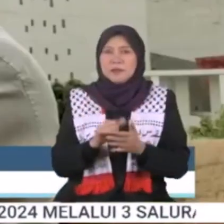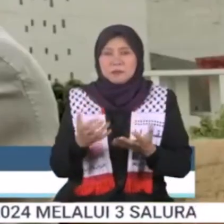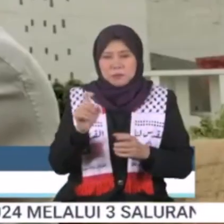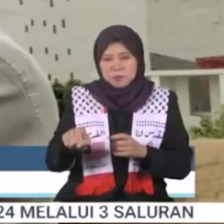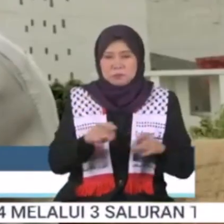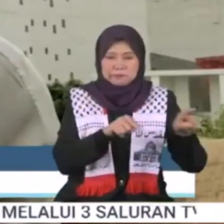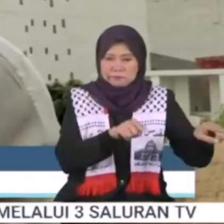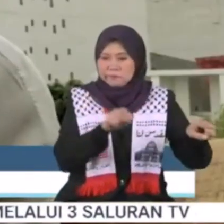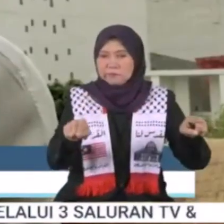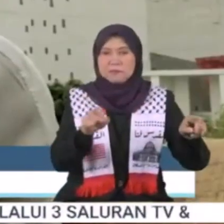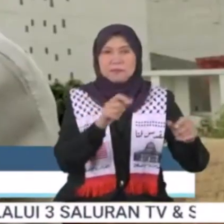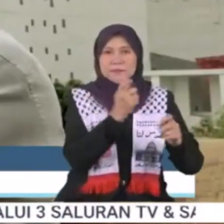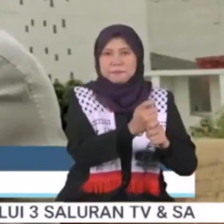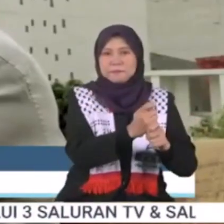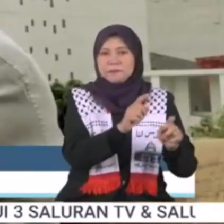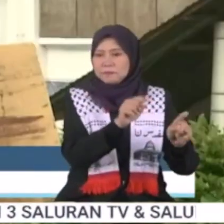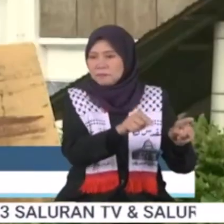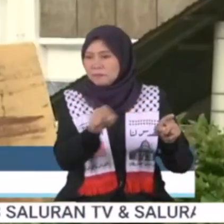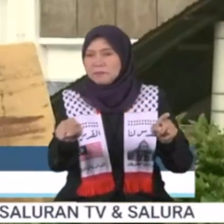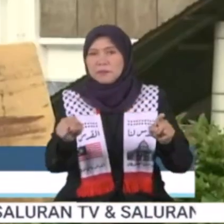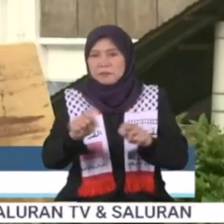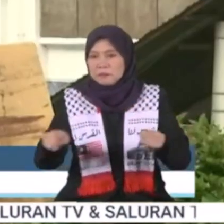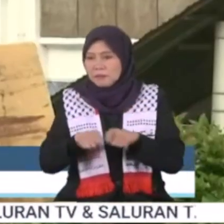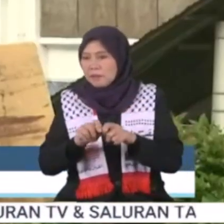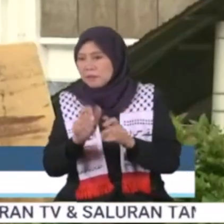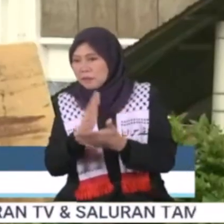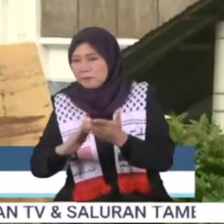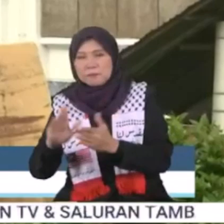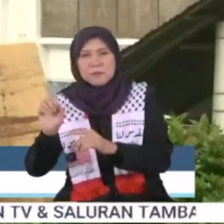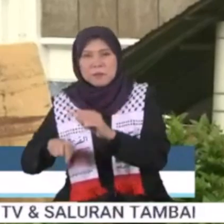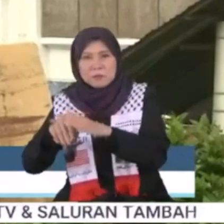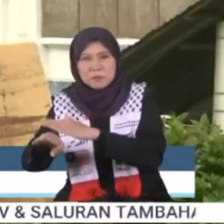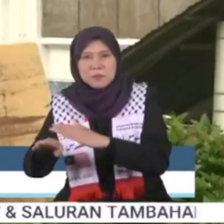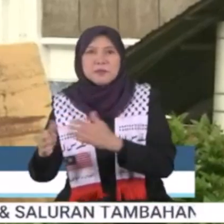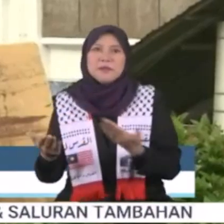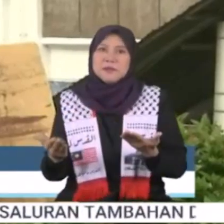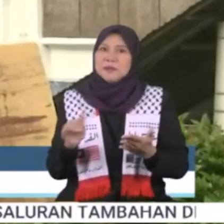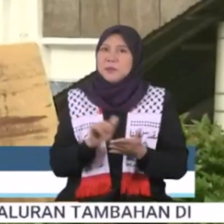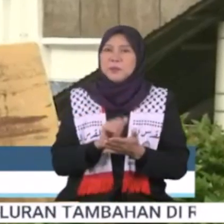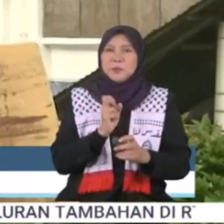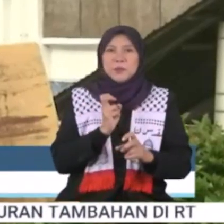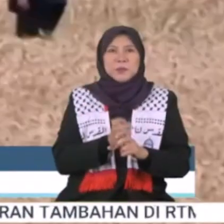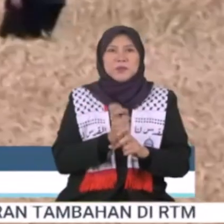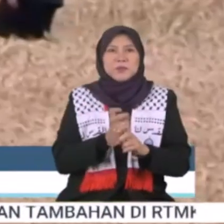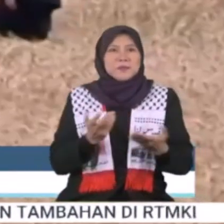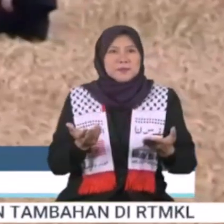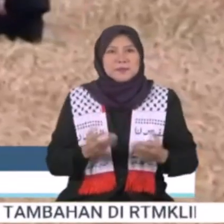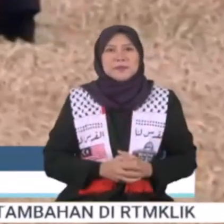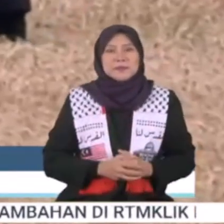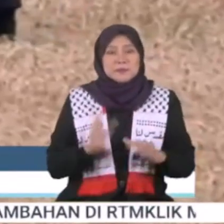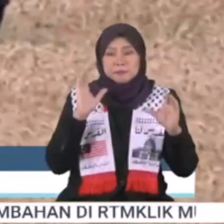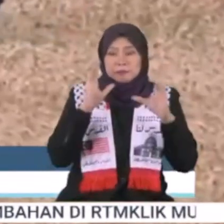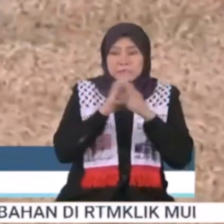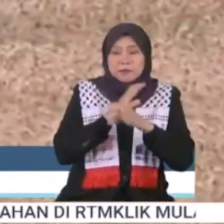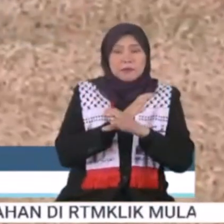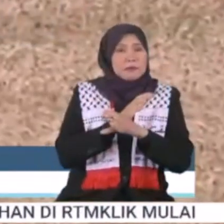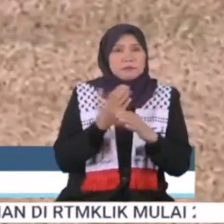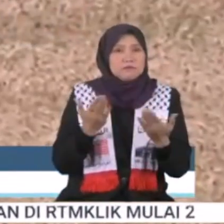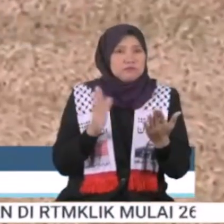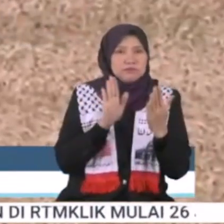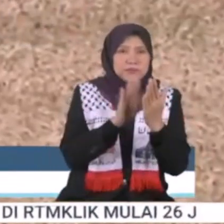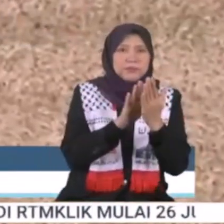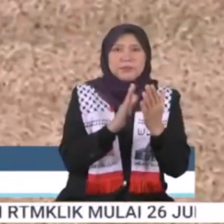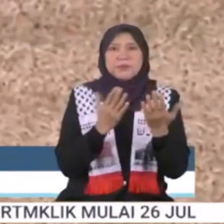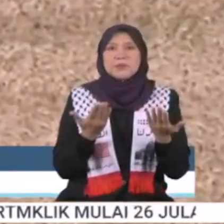mana kami boleh buat, dekat mana yang kami tak boleh buat. Memang sangat terikat masa tu untuk buat liputan. Cabaran besar turut